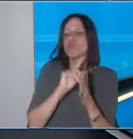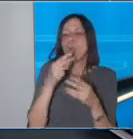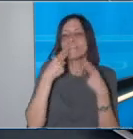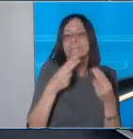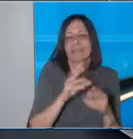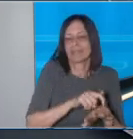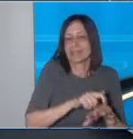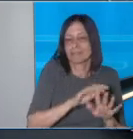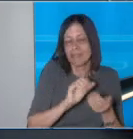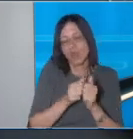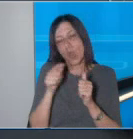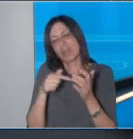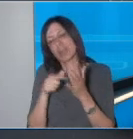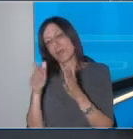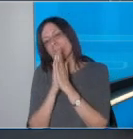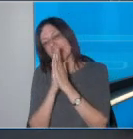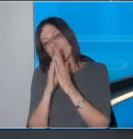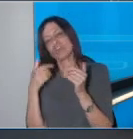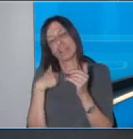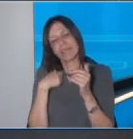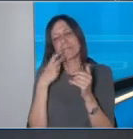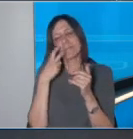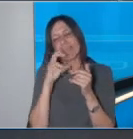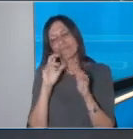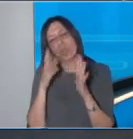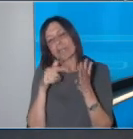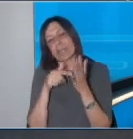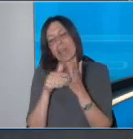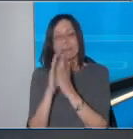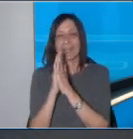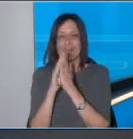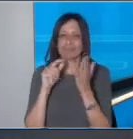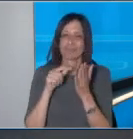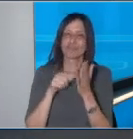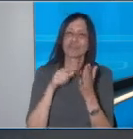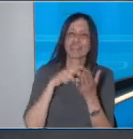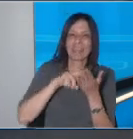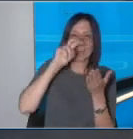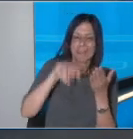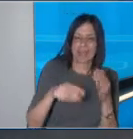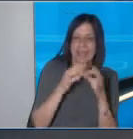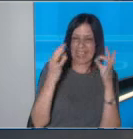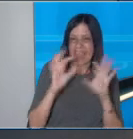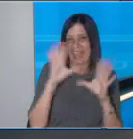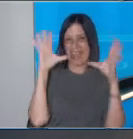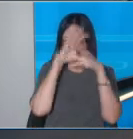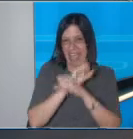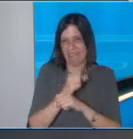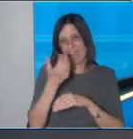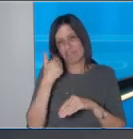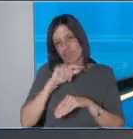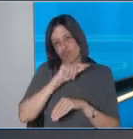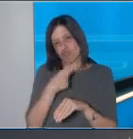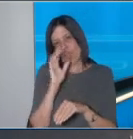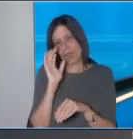קלפון ביקש. אז אני הבנתי שיונטוב קלפון ביקש, כדי שההתפטרות שלו תיכנס לתוקפה רק הערב בשעה שש. רק ממש לפני שעה, צריך